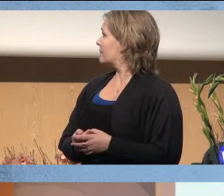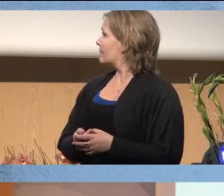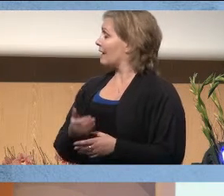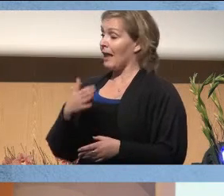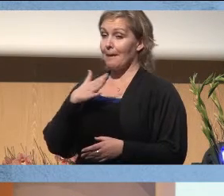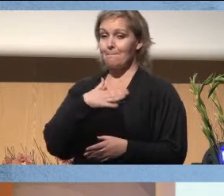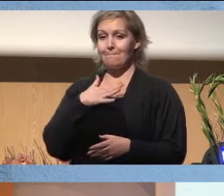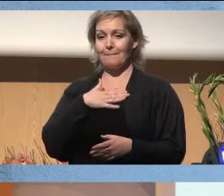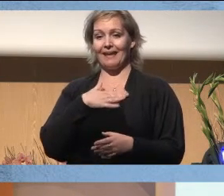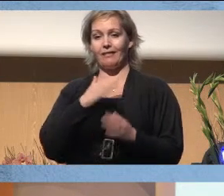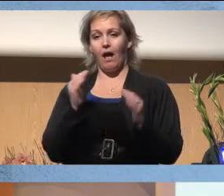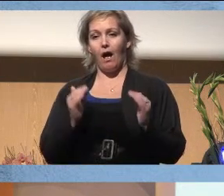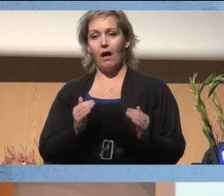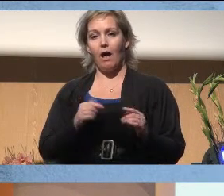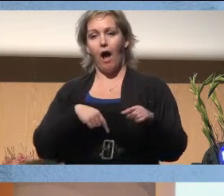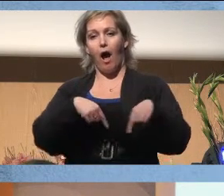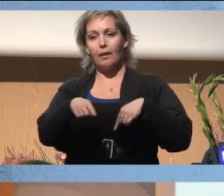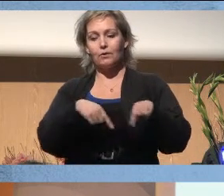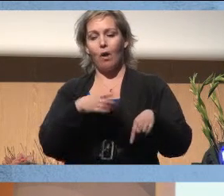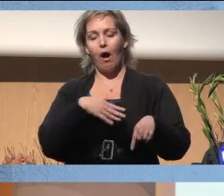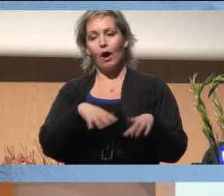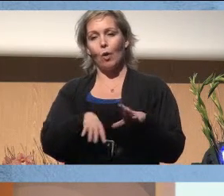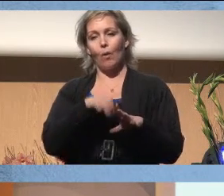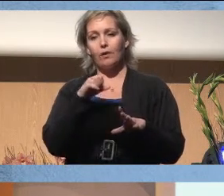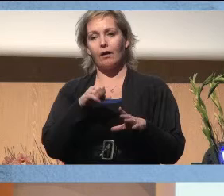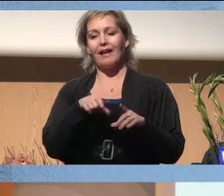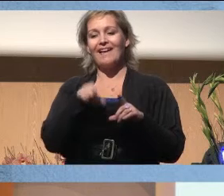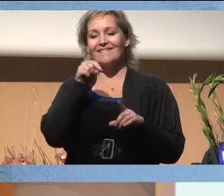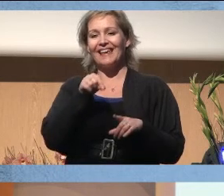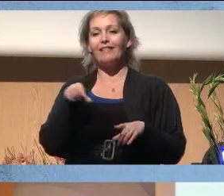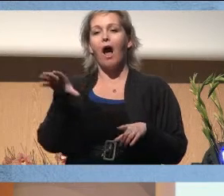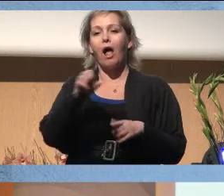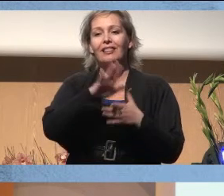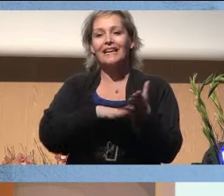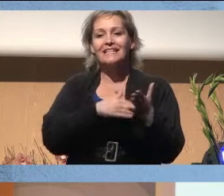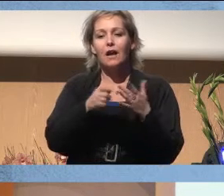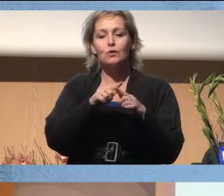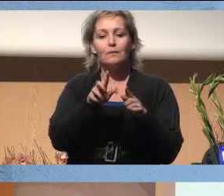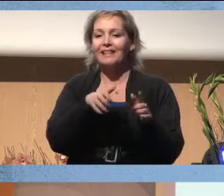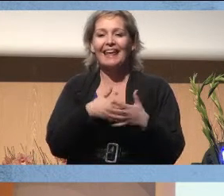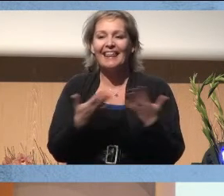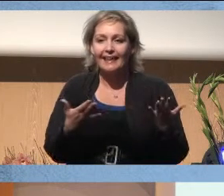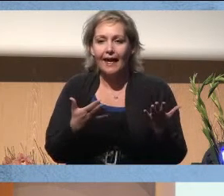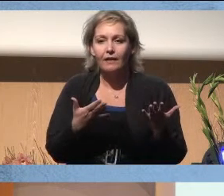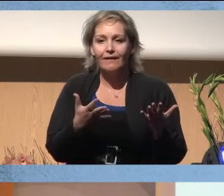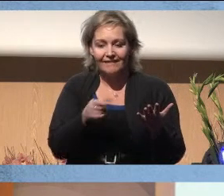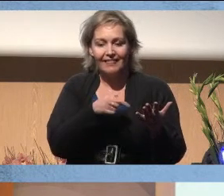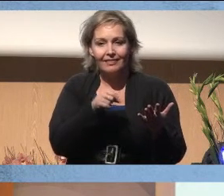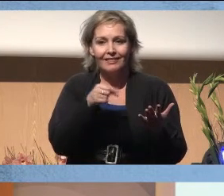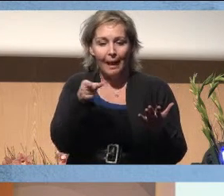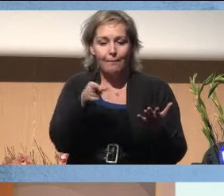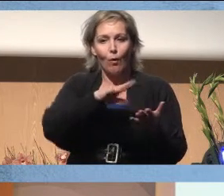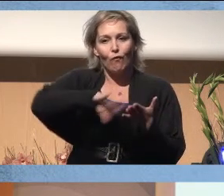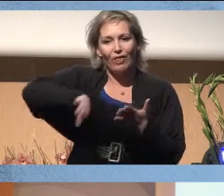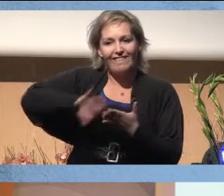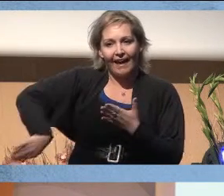min administrasjon, de har i oppdrag, punkt 1, finn alle skjemaer som vi ikke trenger, få de vekk.